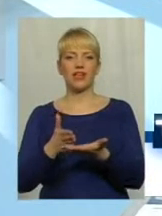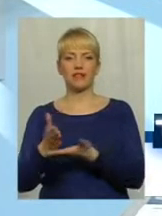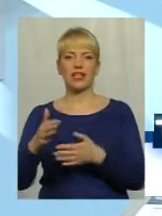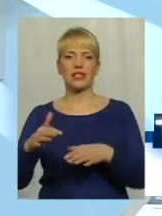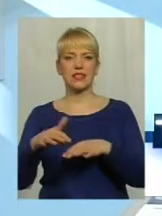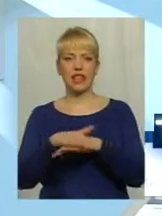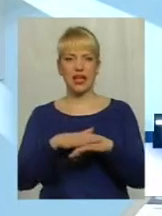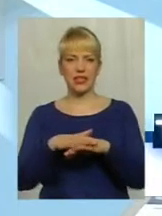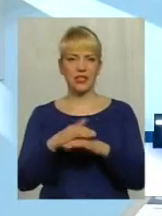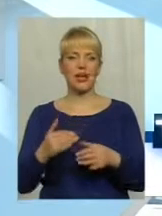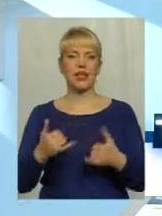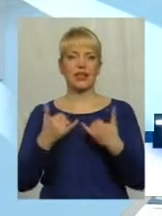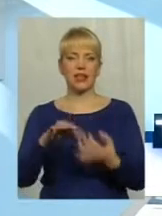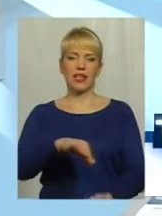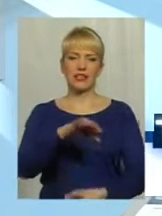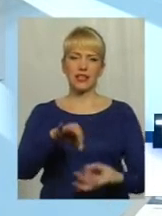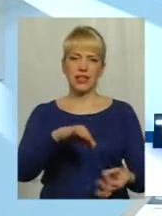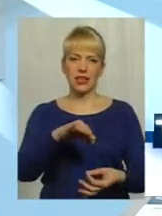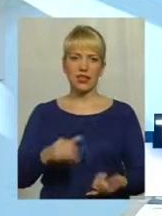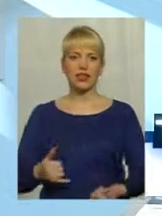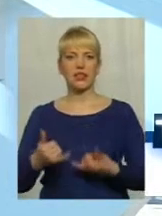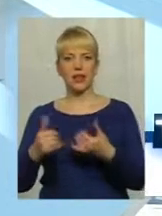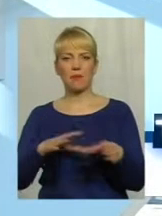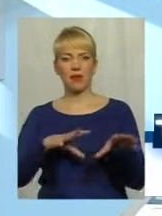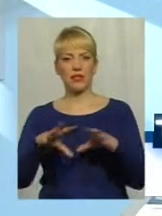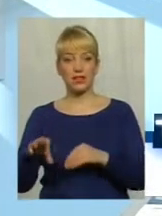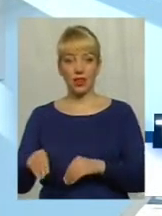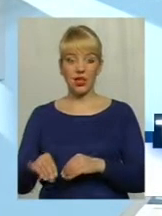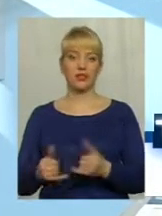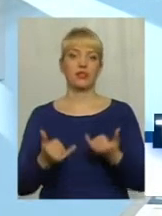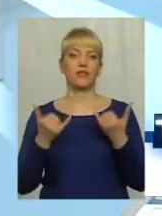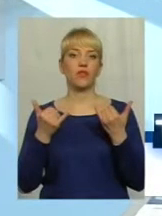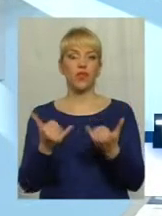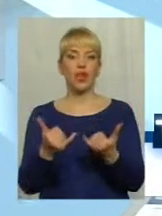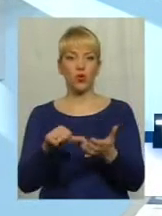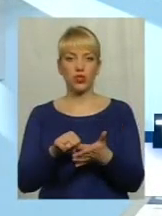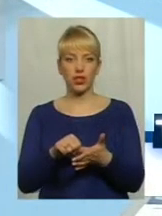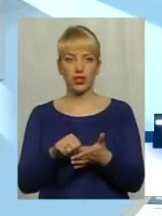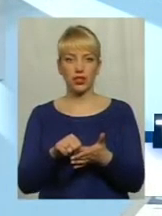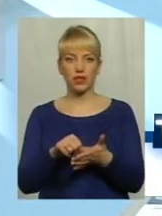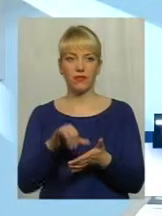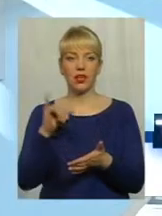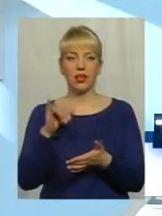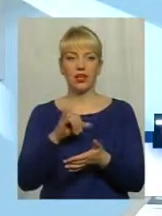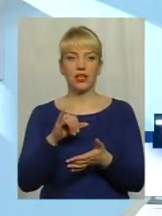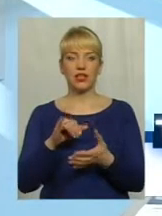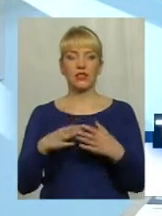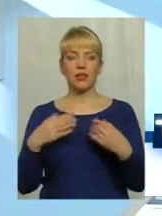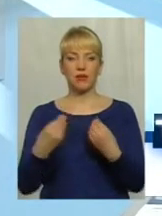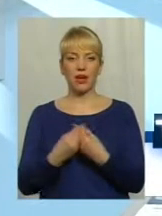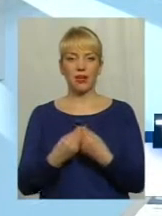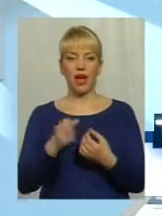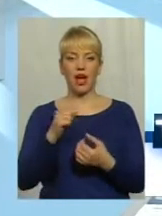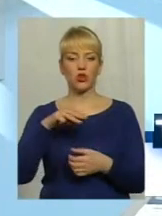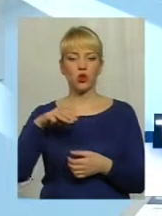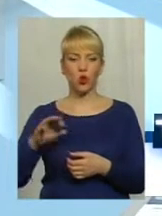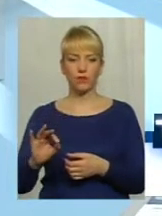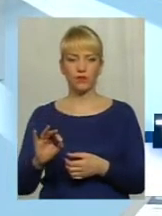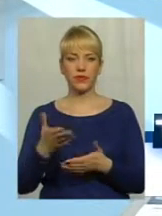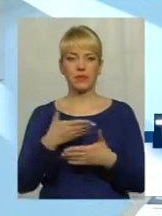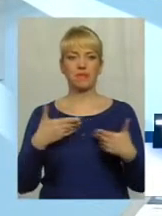сиріт, для переселенців, для учасників і сімей учасників АТО.